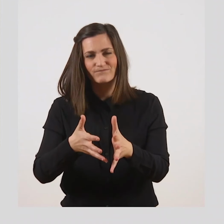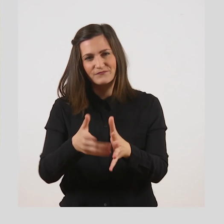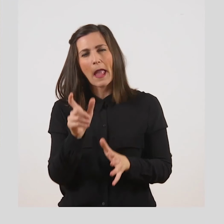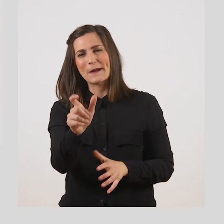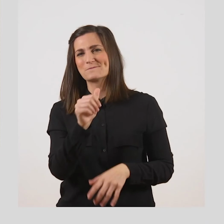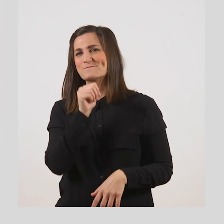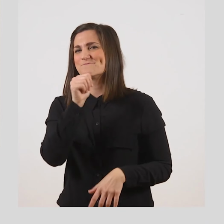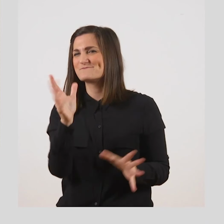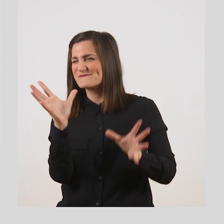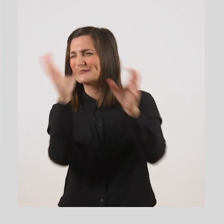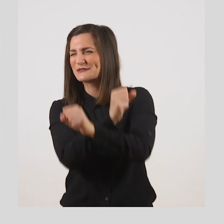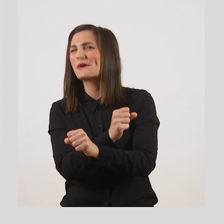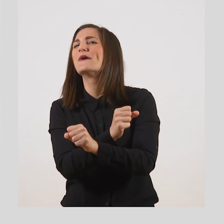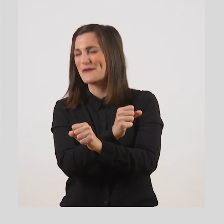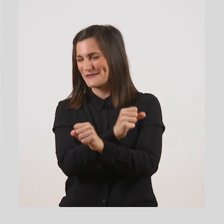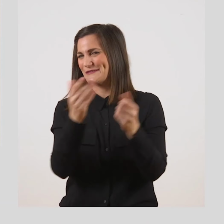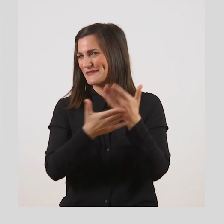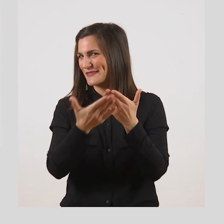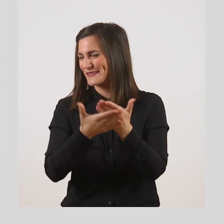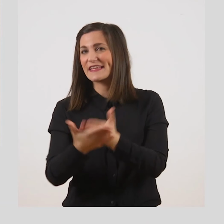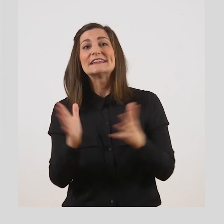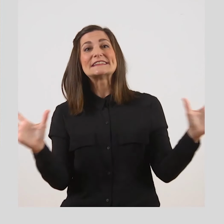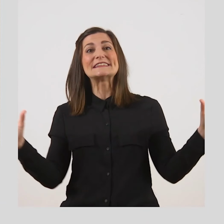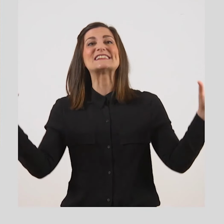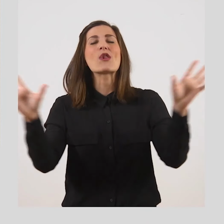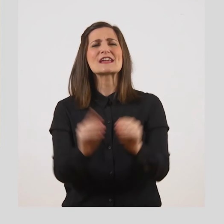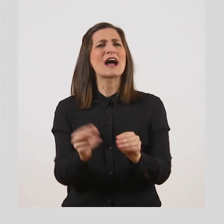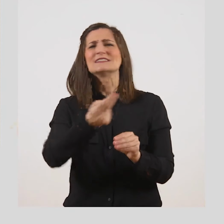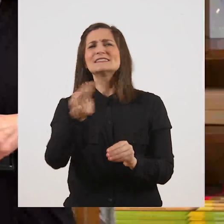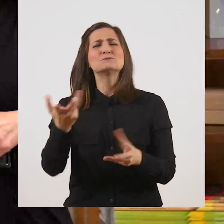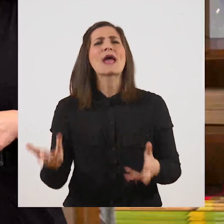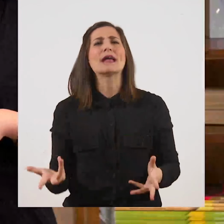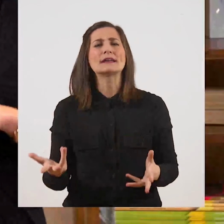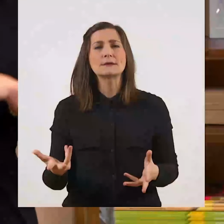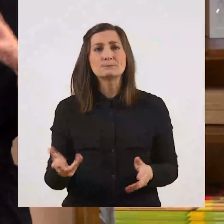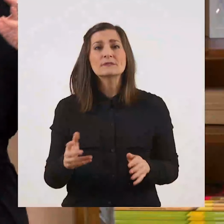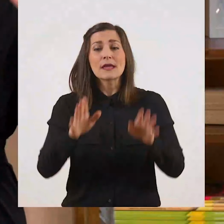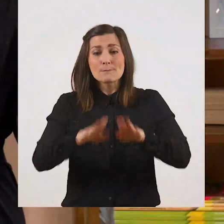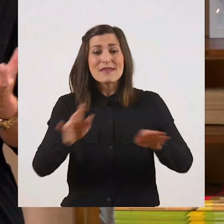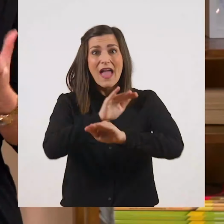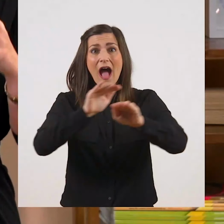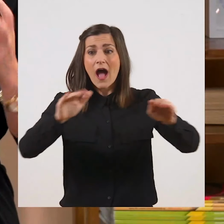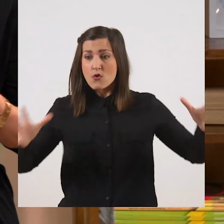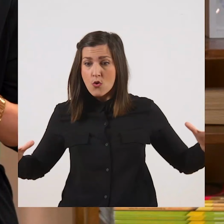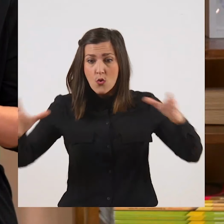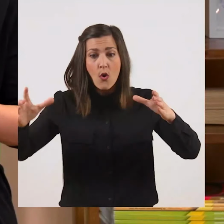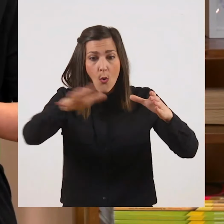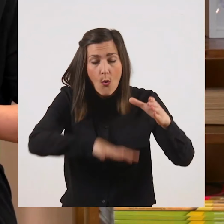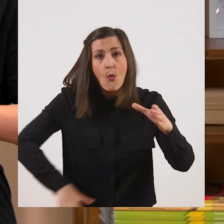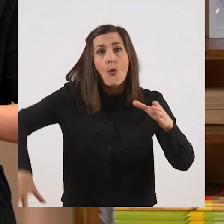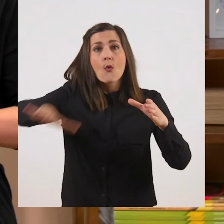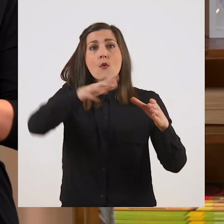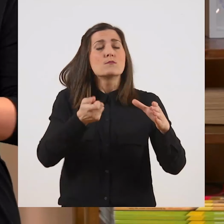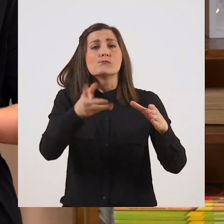είχα βοηθήσει λίγο. Την είχα κάνει με πιο σκούρα γράμματα. Συνολικά, τι θα πει συνολικά, παιδιά? Θα πει όλα μαζί, το σύνολο.